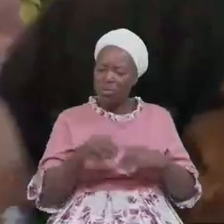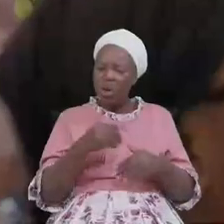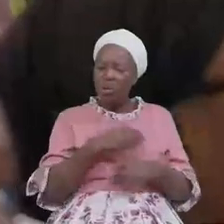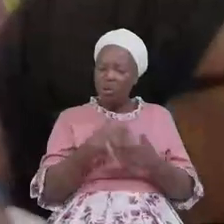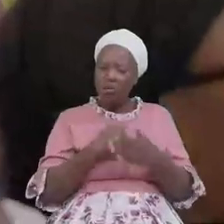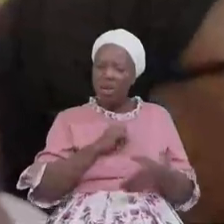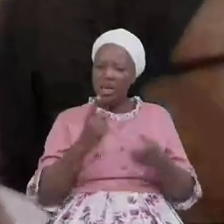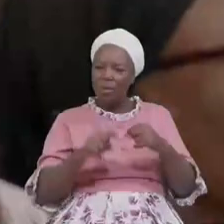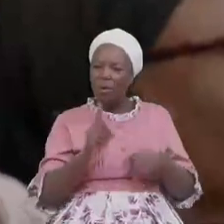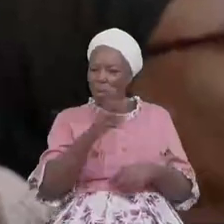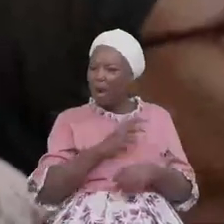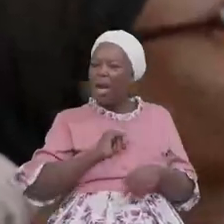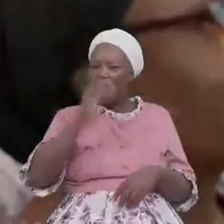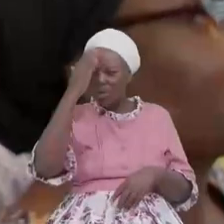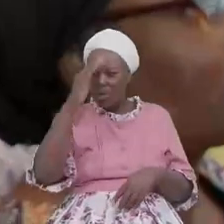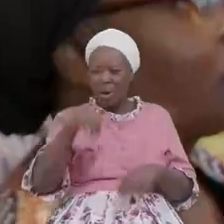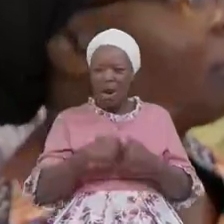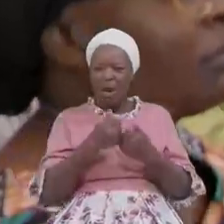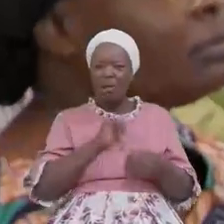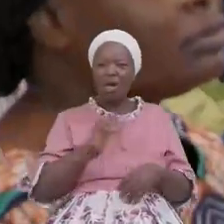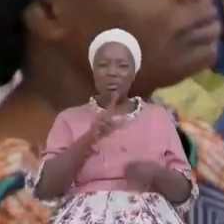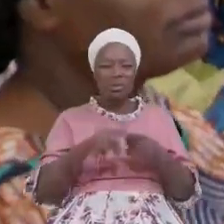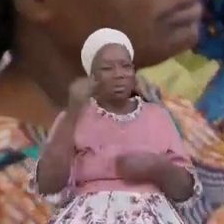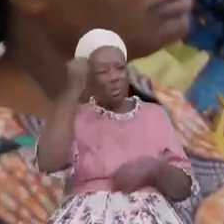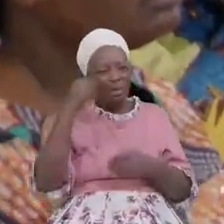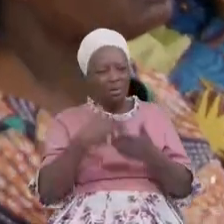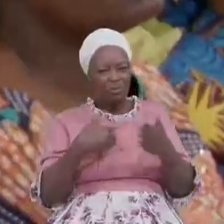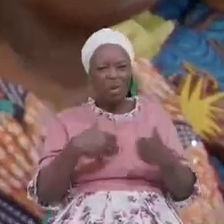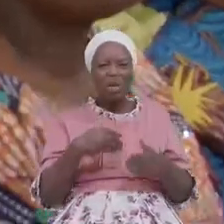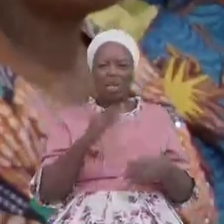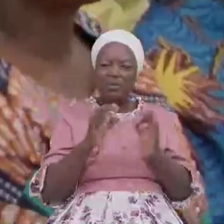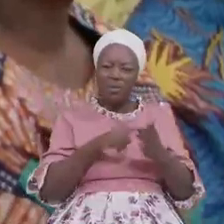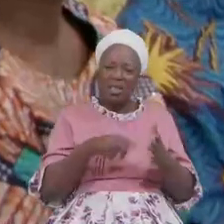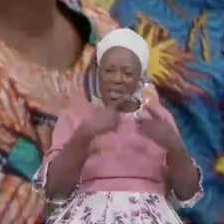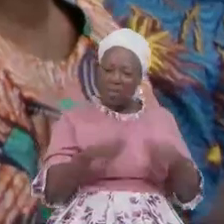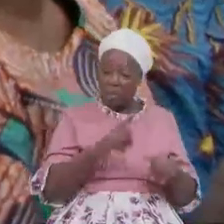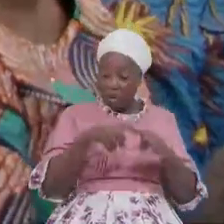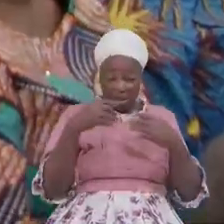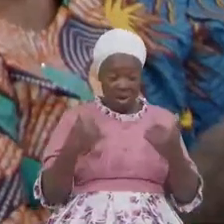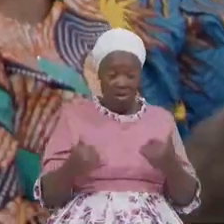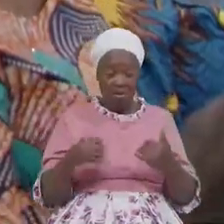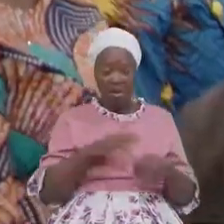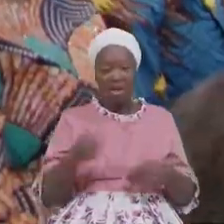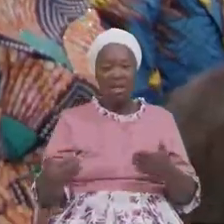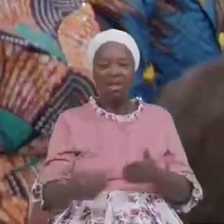je connais le chemin, je sais comment je pensais avant quand ça arrivait, mais maintenant, une nouvelle